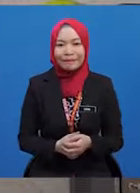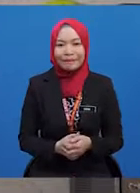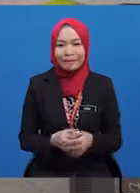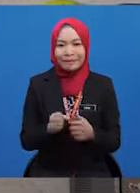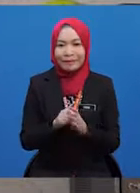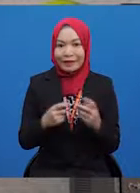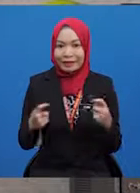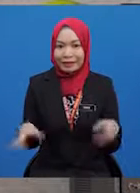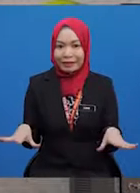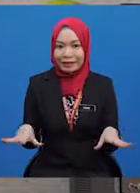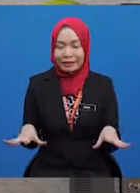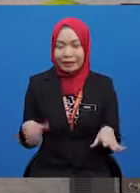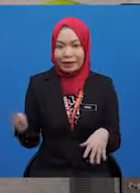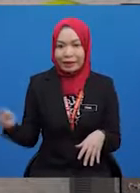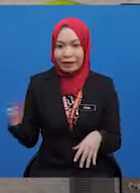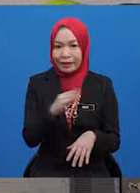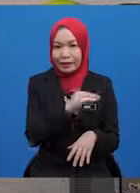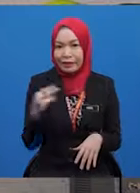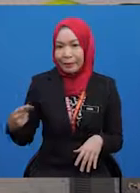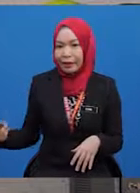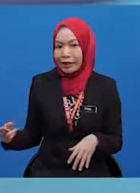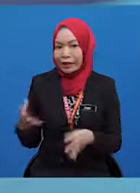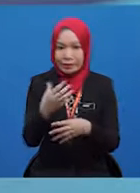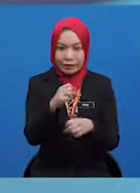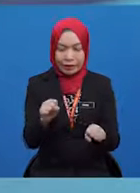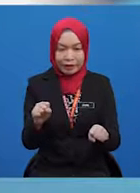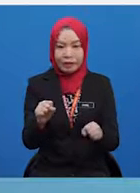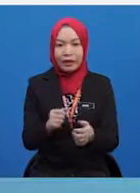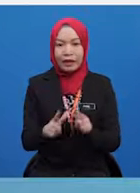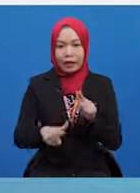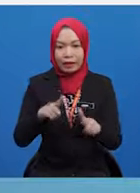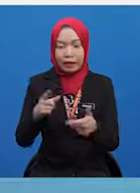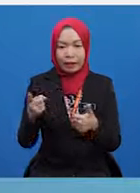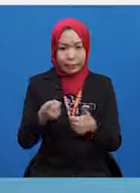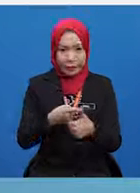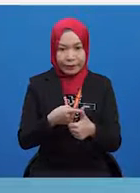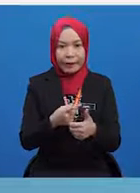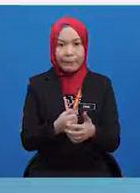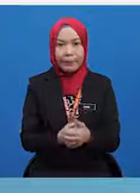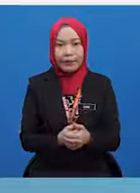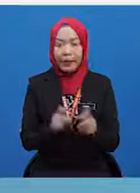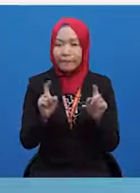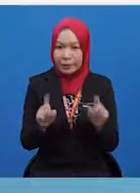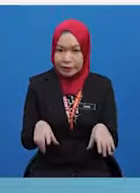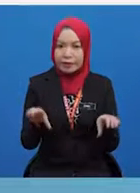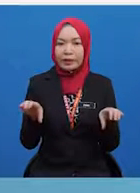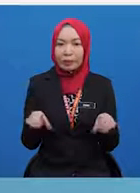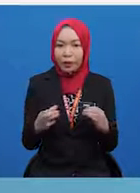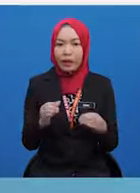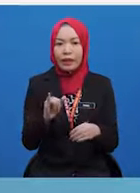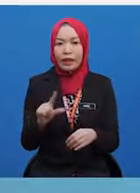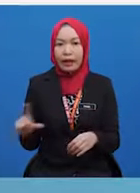Setelah peralatan dan perkakasan disediakan, langkah pertama yang perlu dilakukan